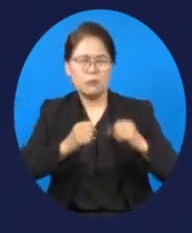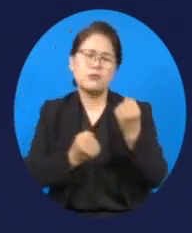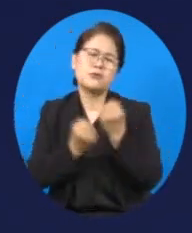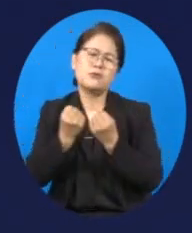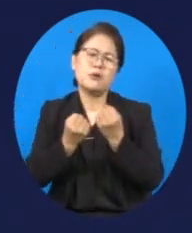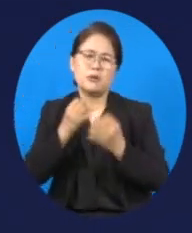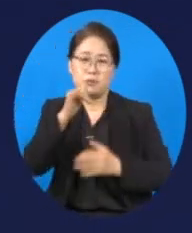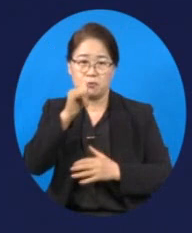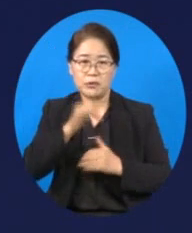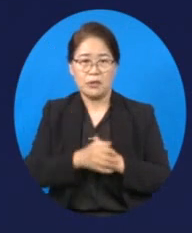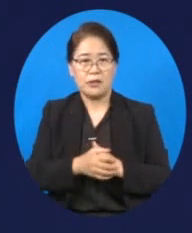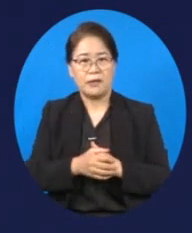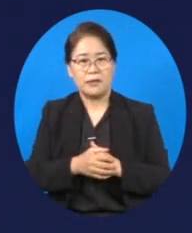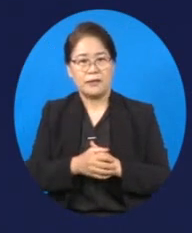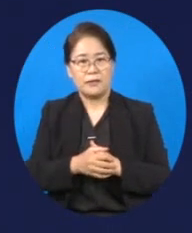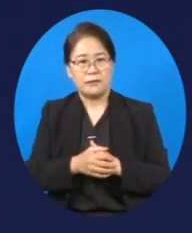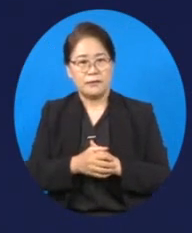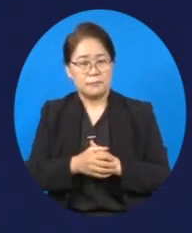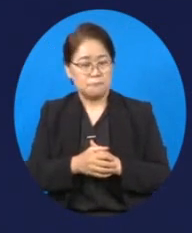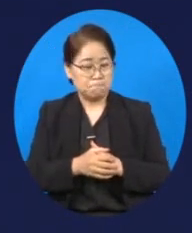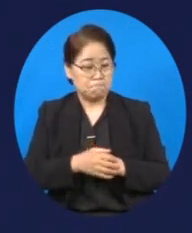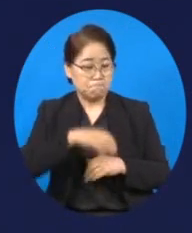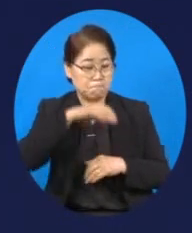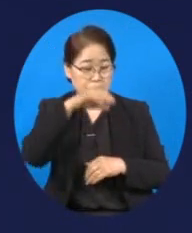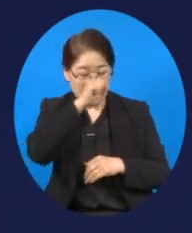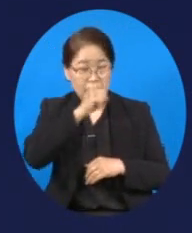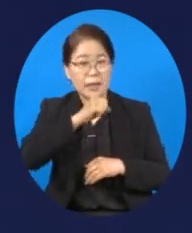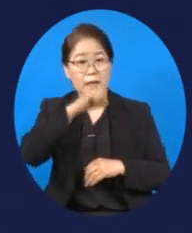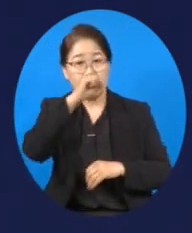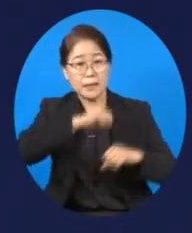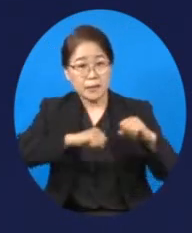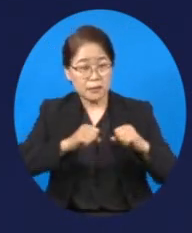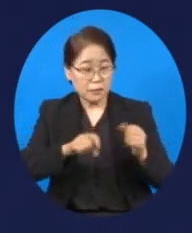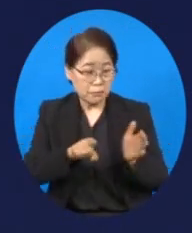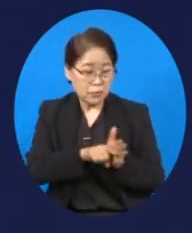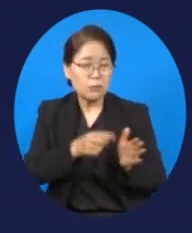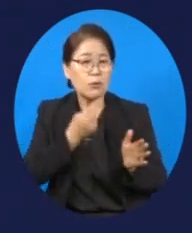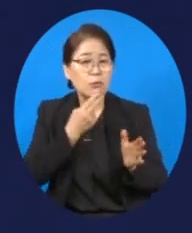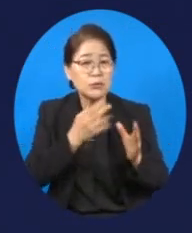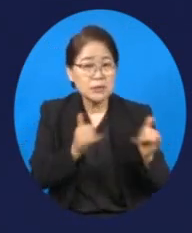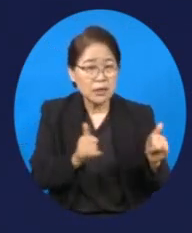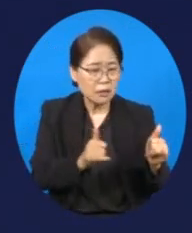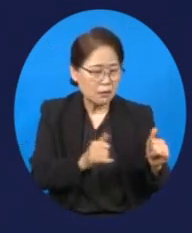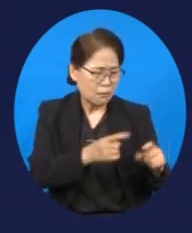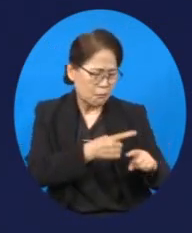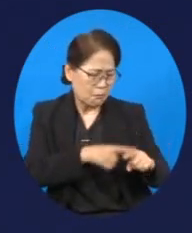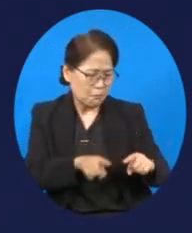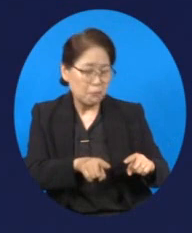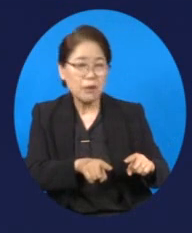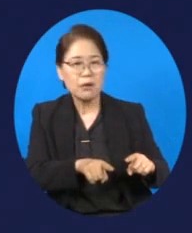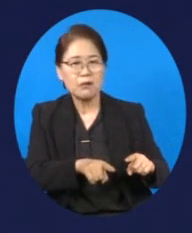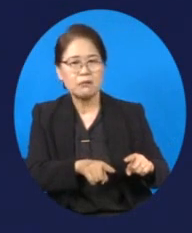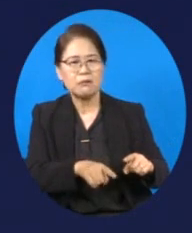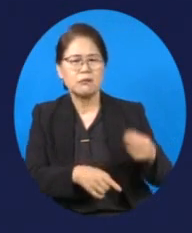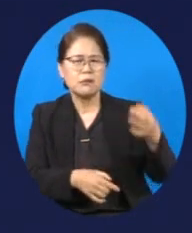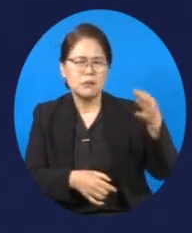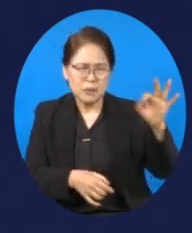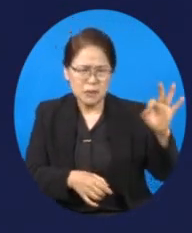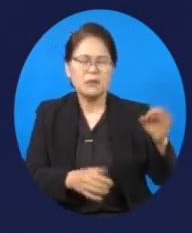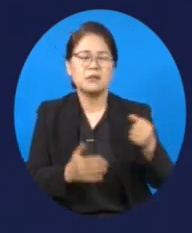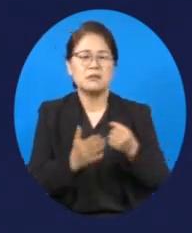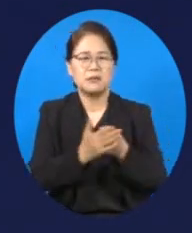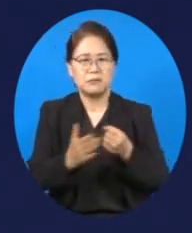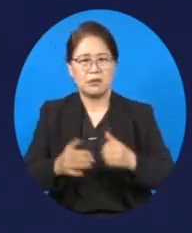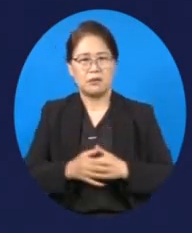그렇습니다이 또 여기 나오는 착한 행실을 믿지 않는 사람들의 평가로 인정하고 있기 때문에 그렇습니다